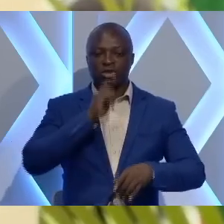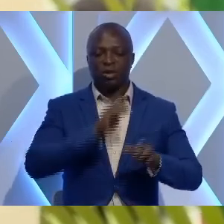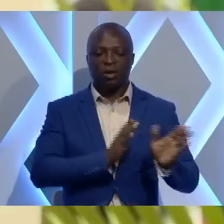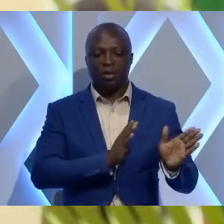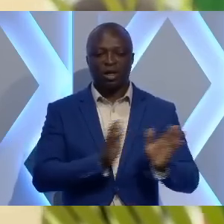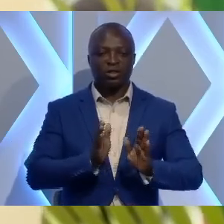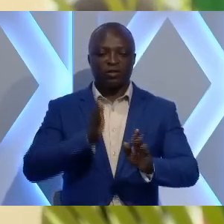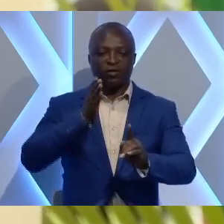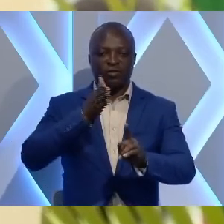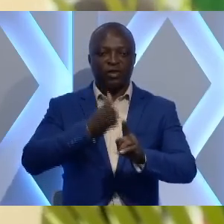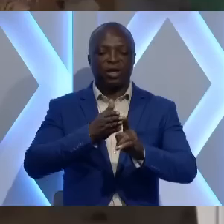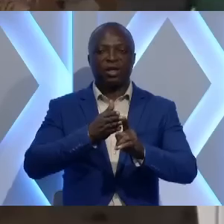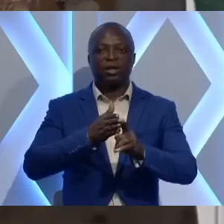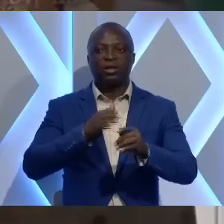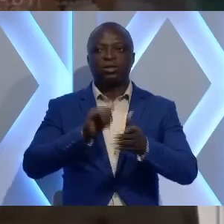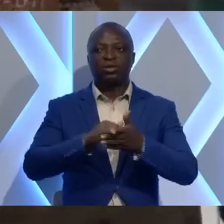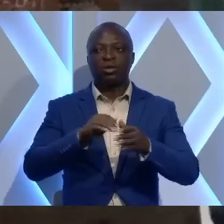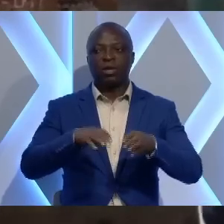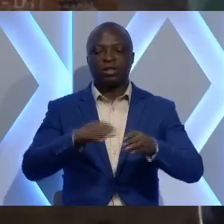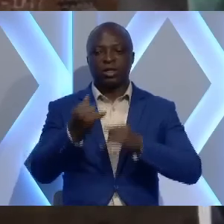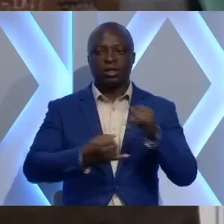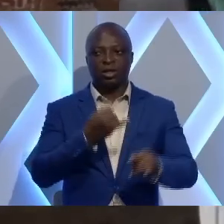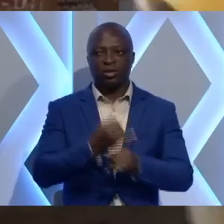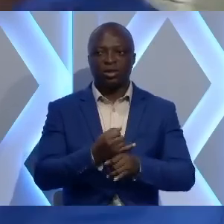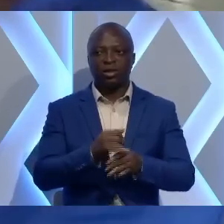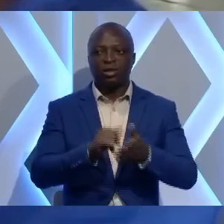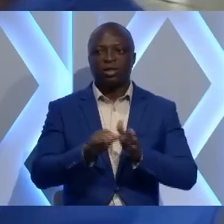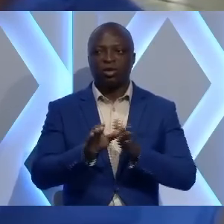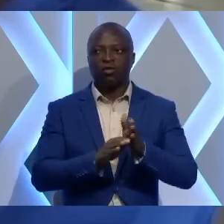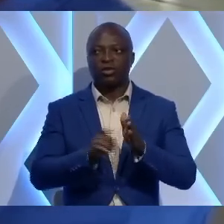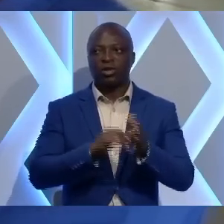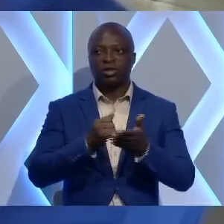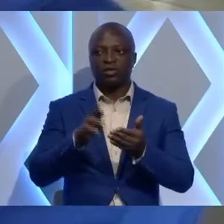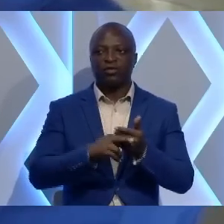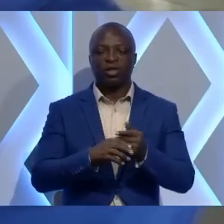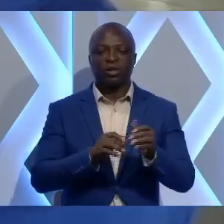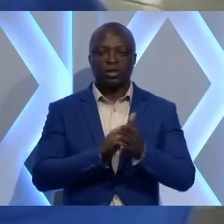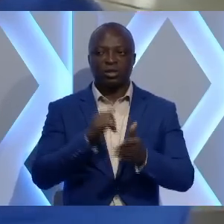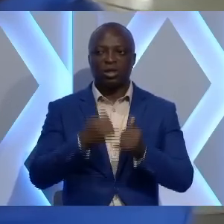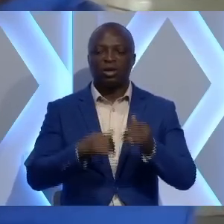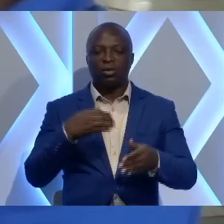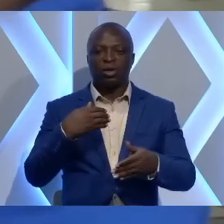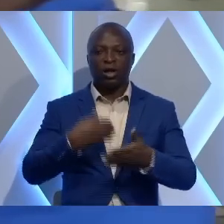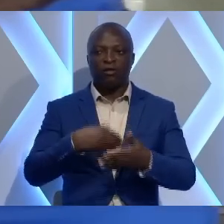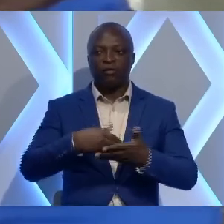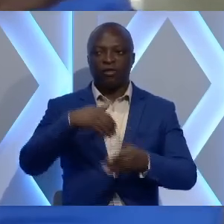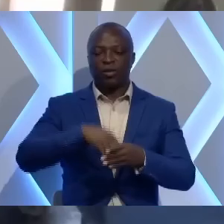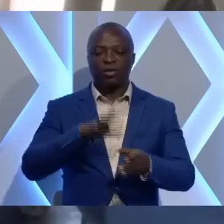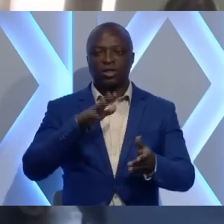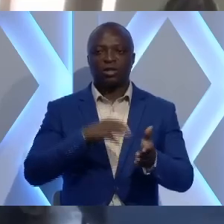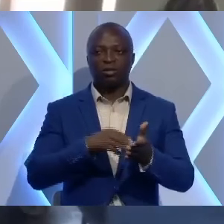marche vers l'ASLECAF. Cette convention, conclue en janvier, concerne à terme une enveloppe de 5 milliards de francs